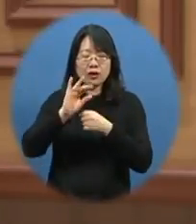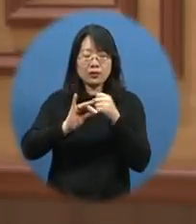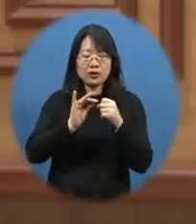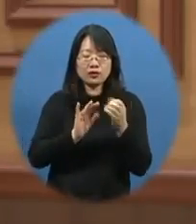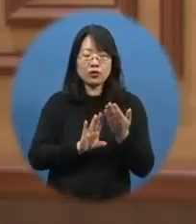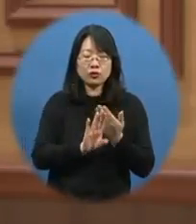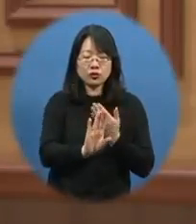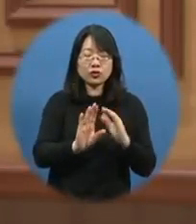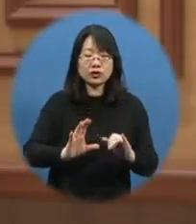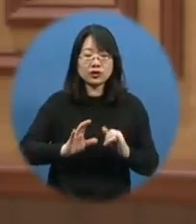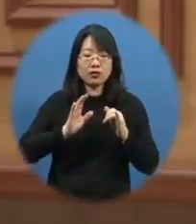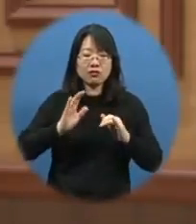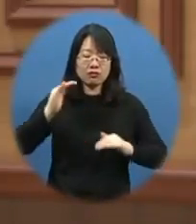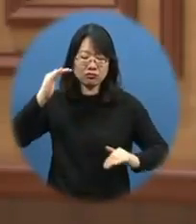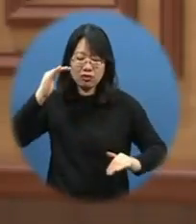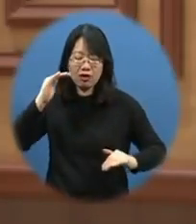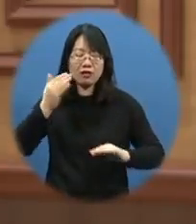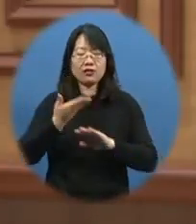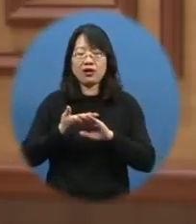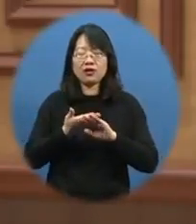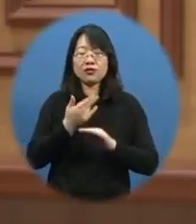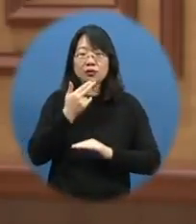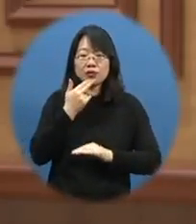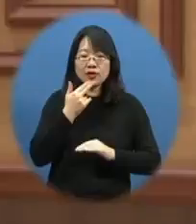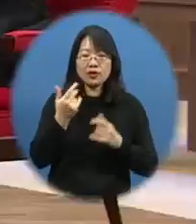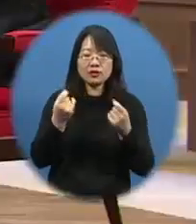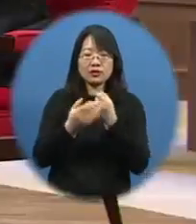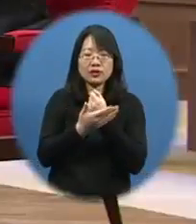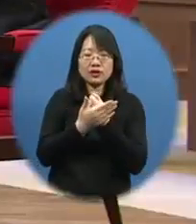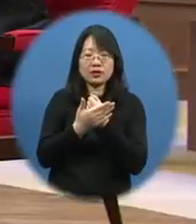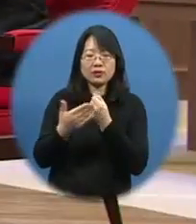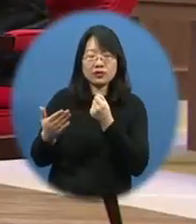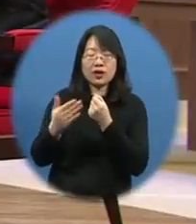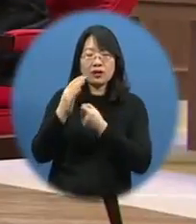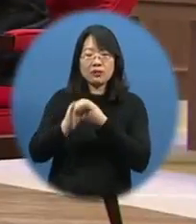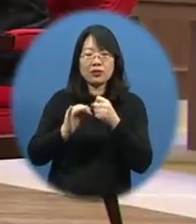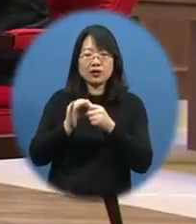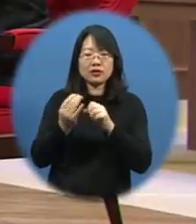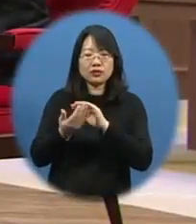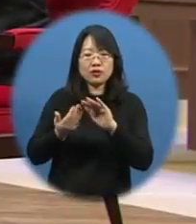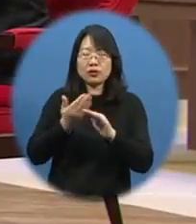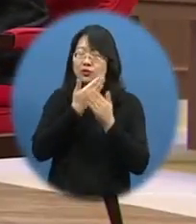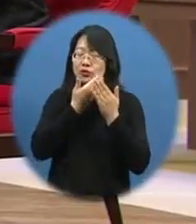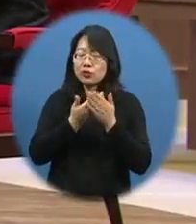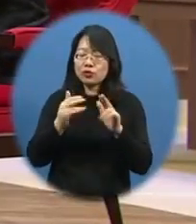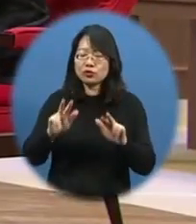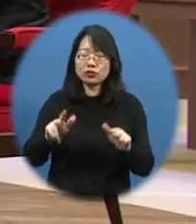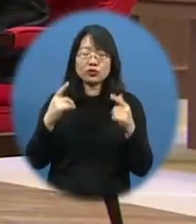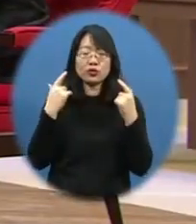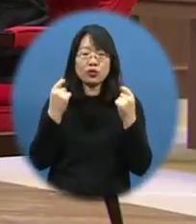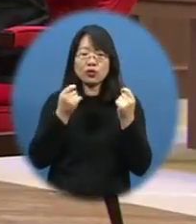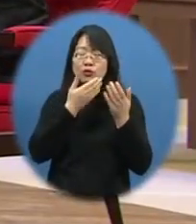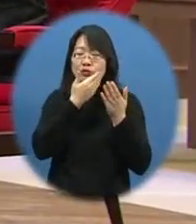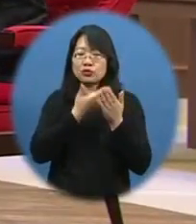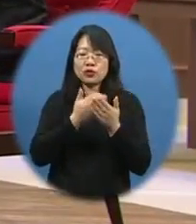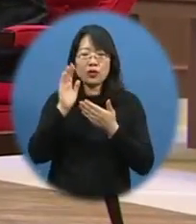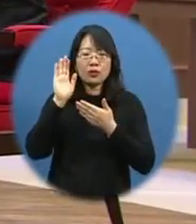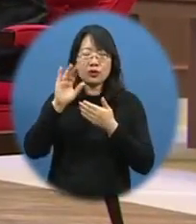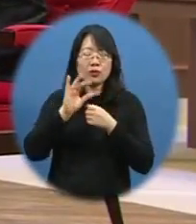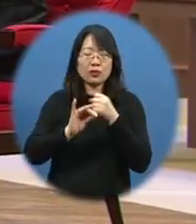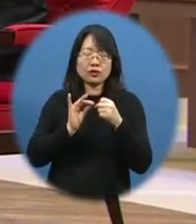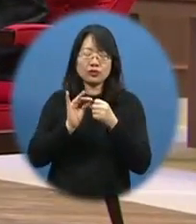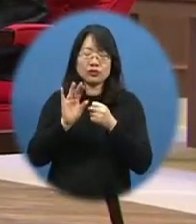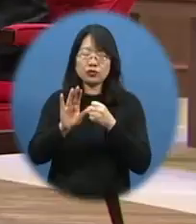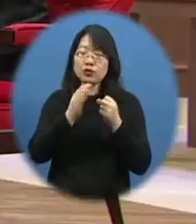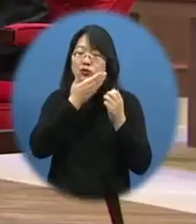후의 세상이 그렇게 크게 차이가 나지 않습니다. 그렇죠. 그렇기 때문에 100년 전에 중요했던 것이 지금도 중요하고 예. 앞으로 100년